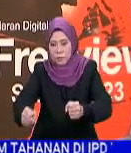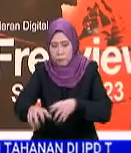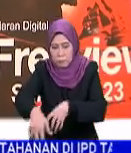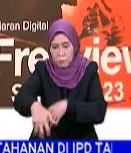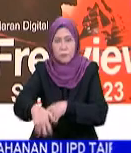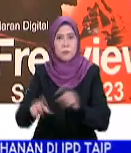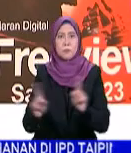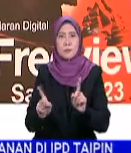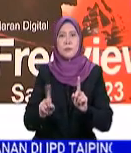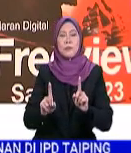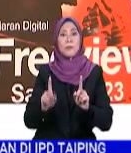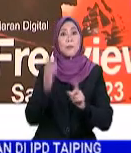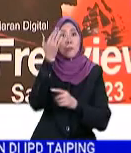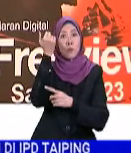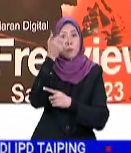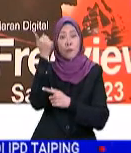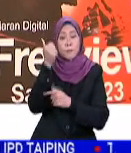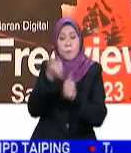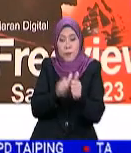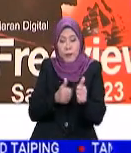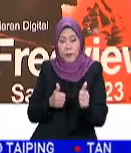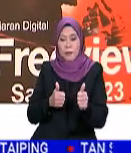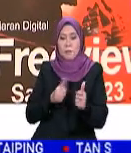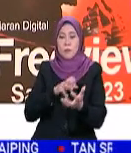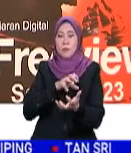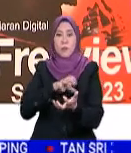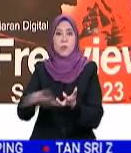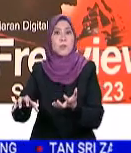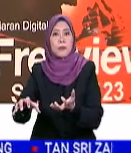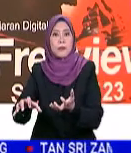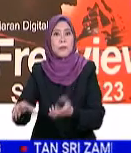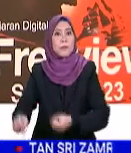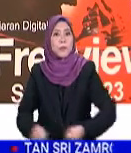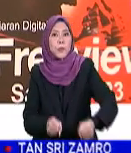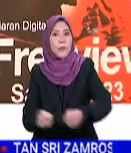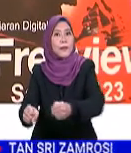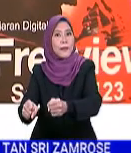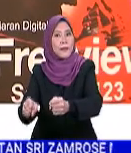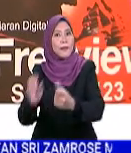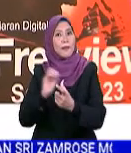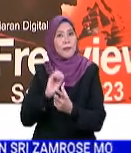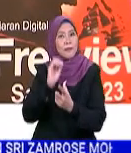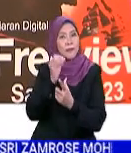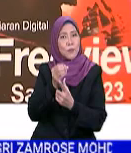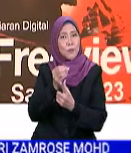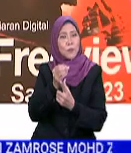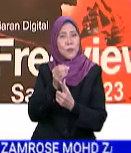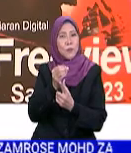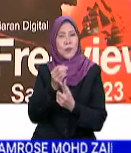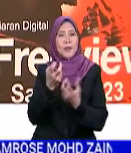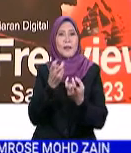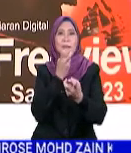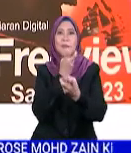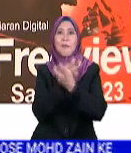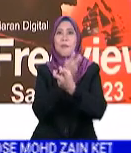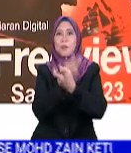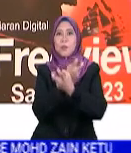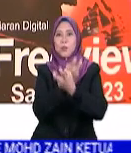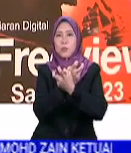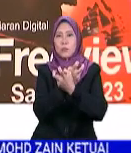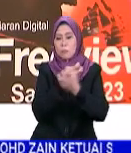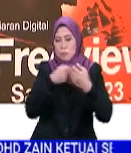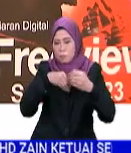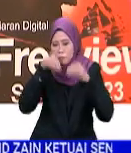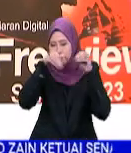Jadi itu untuk mengelakkan kita merosakkan sungai atau apa ni racun-racun tu masuk ke dalam